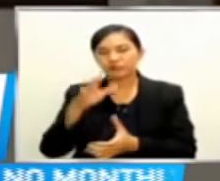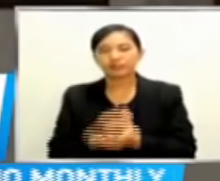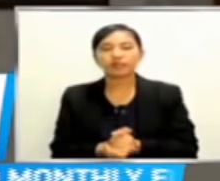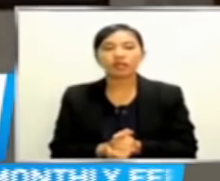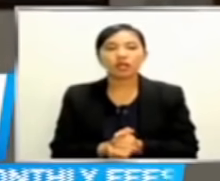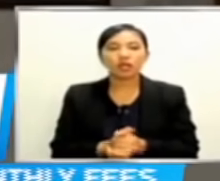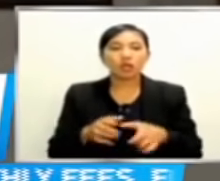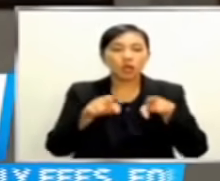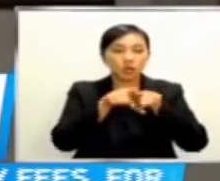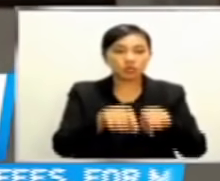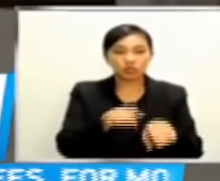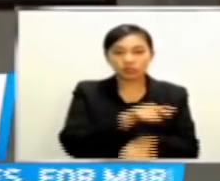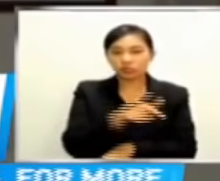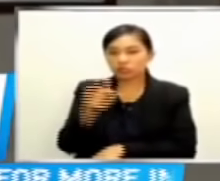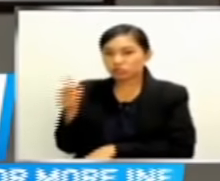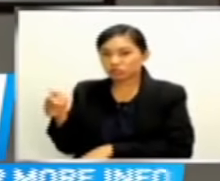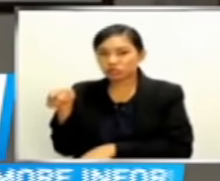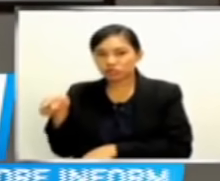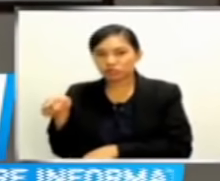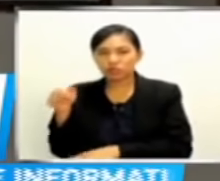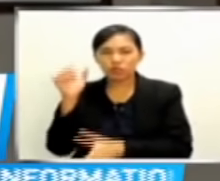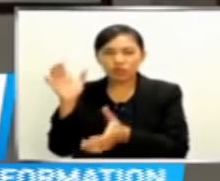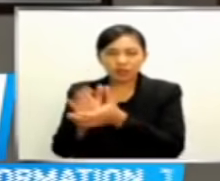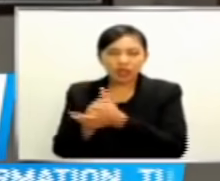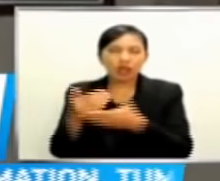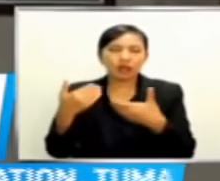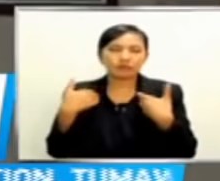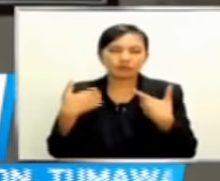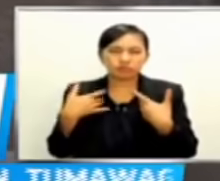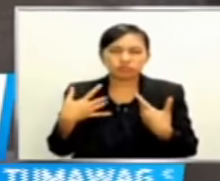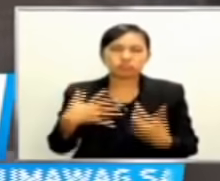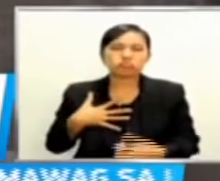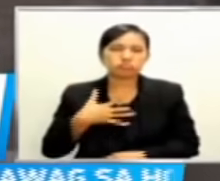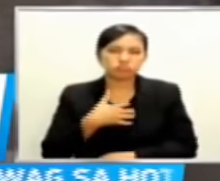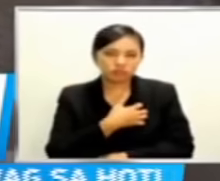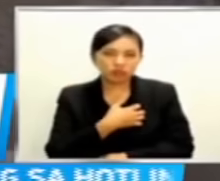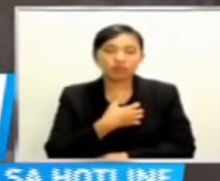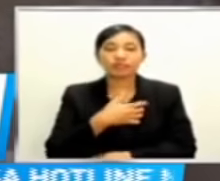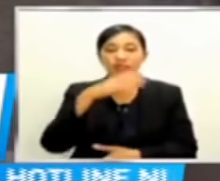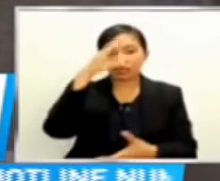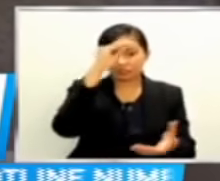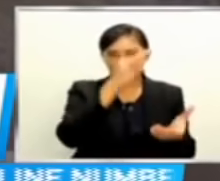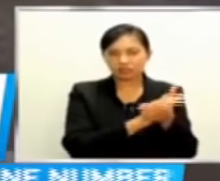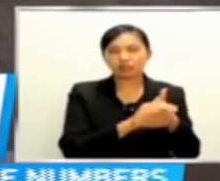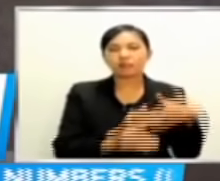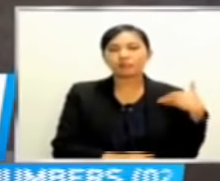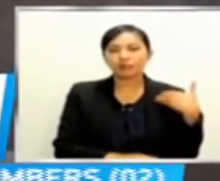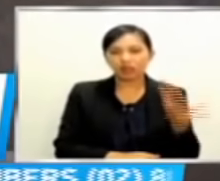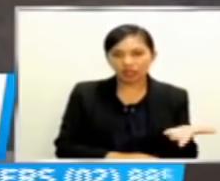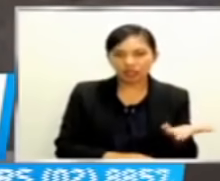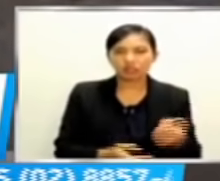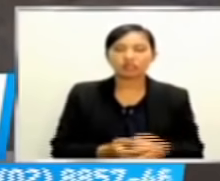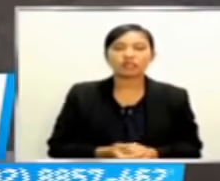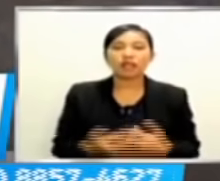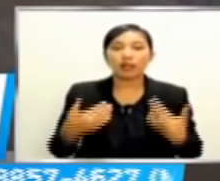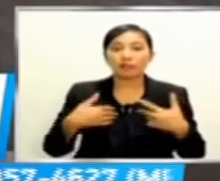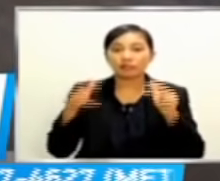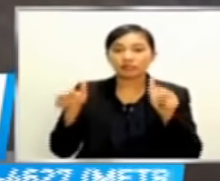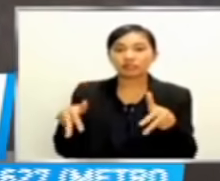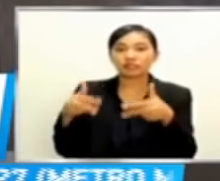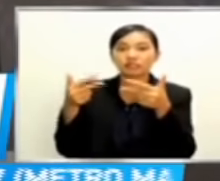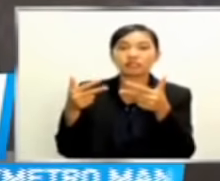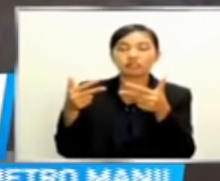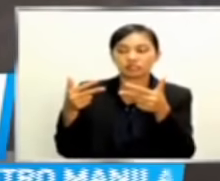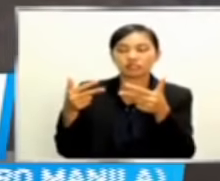Raynel Matundin. Mapagmahal na asawa't ama ang kanyang mister na nagawa pang mag-video chat sa kanya at sa kanilang